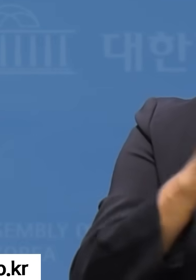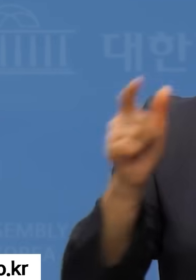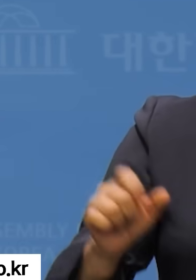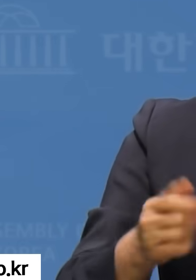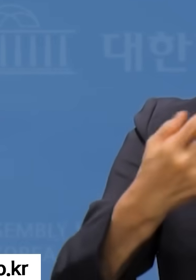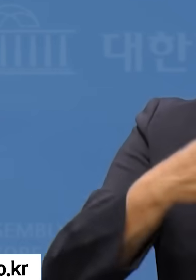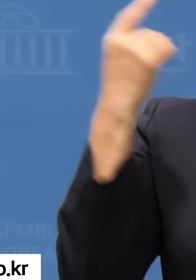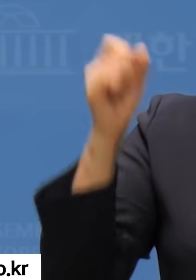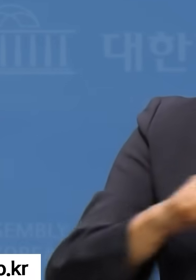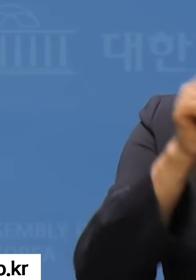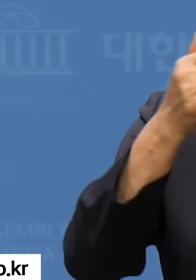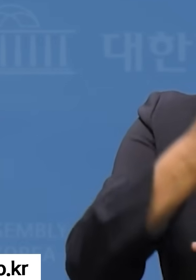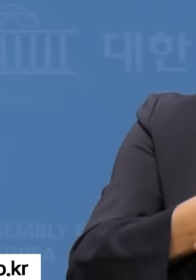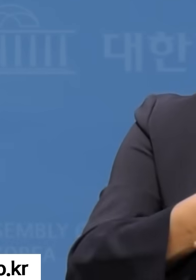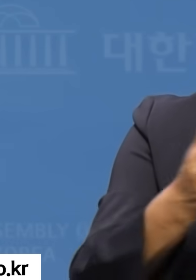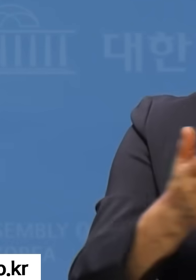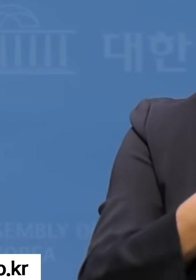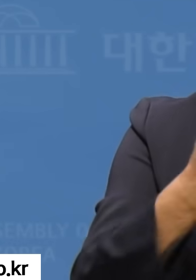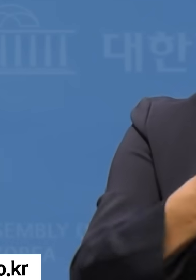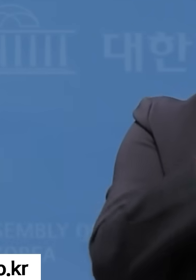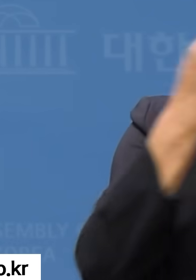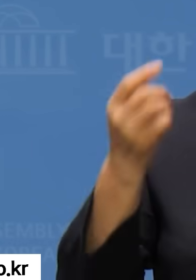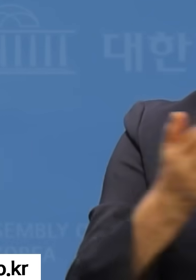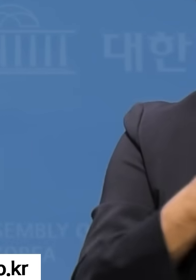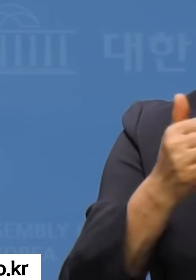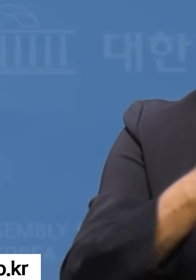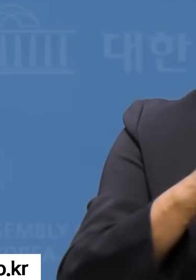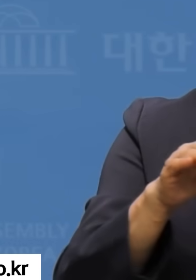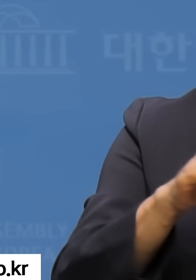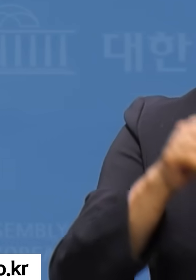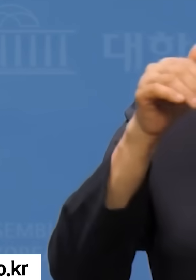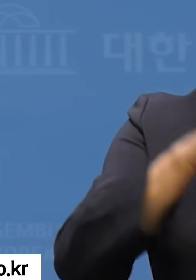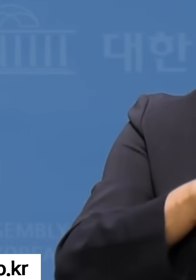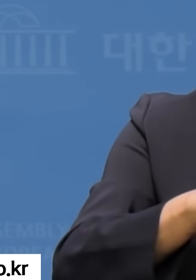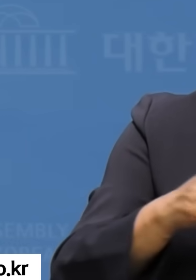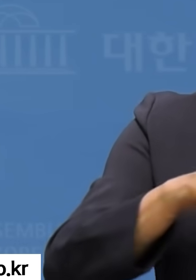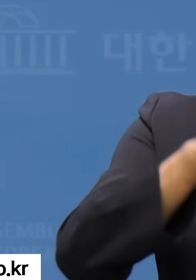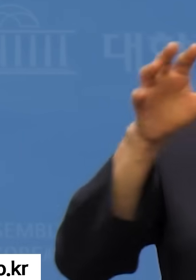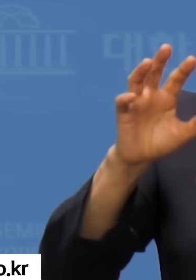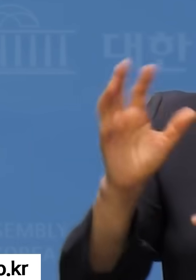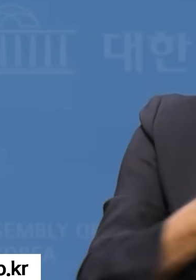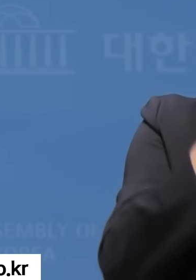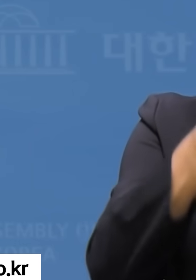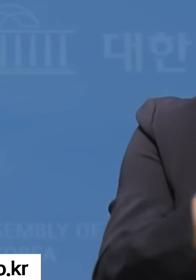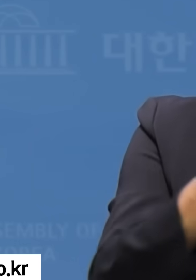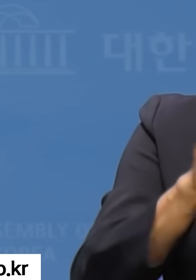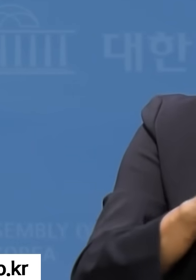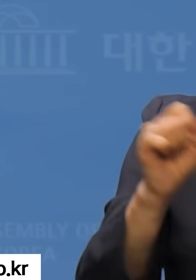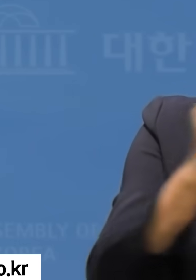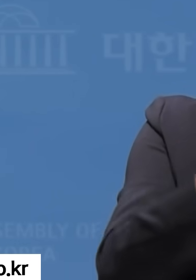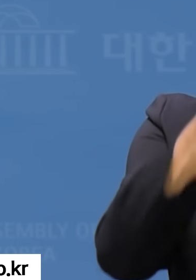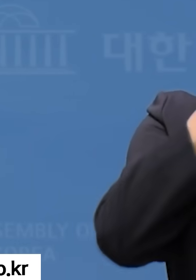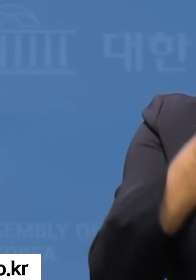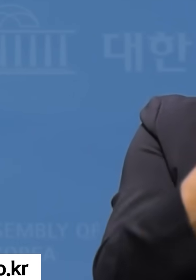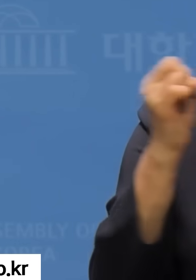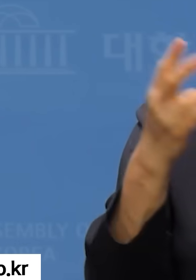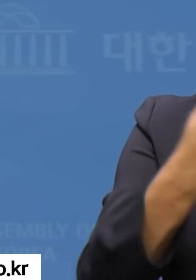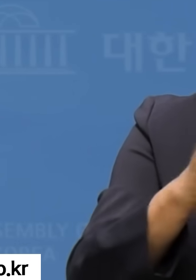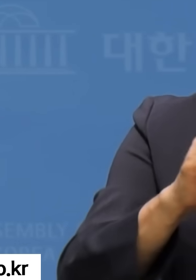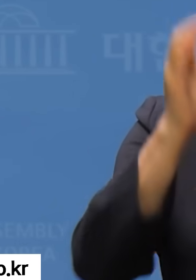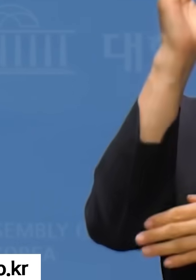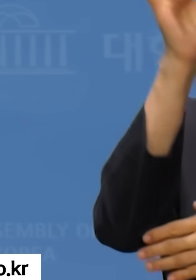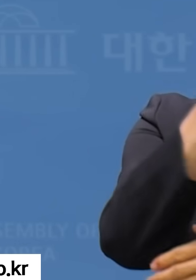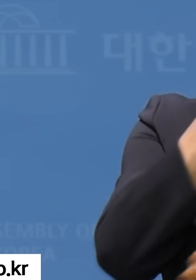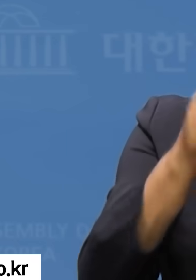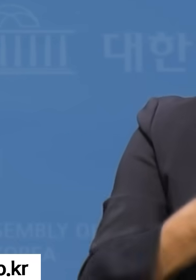연말에도 근거 없이 선거 부풍 음모론을 제기한 것을 볼 때 또다시 망언을